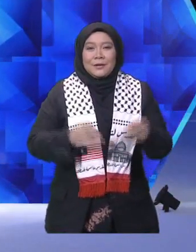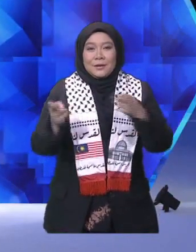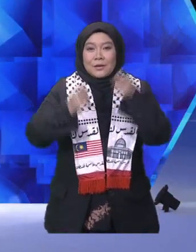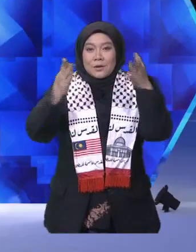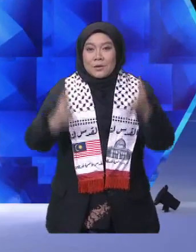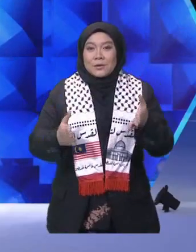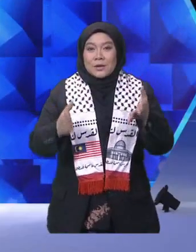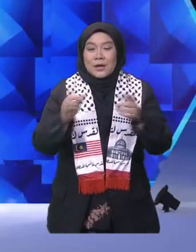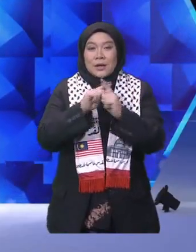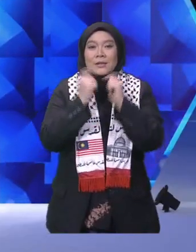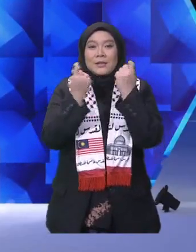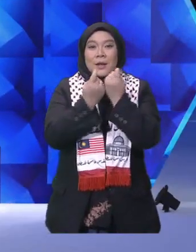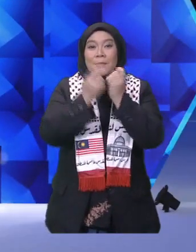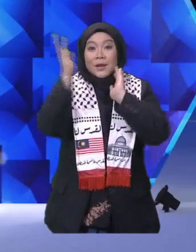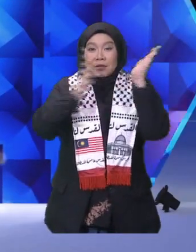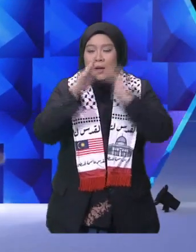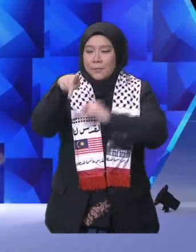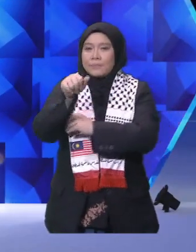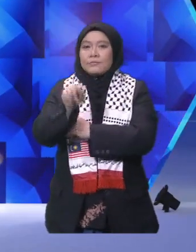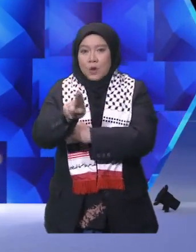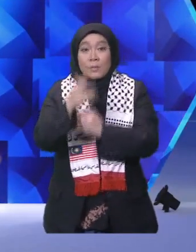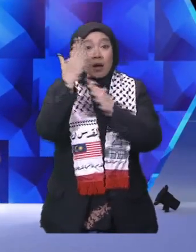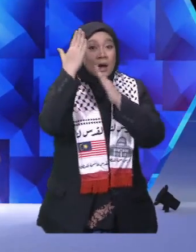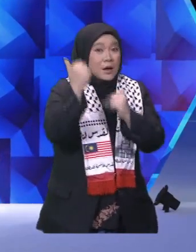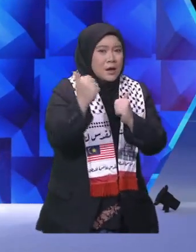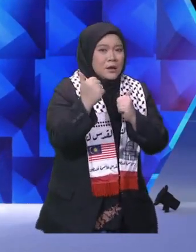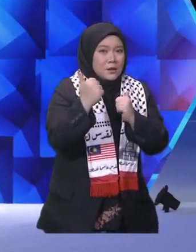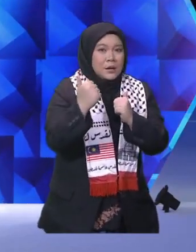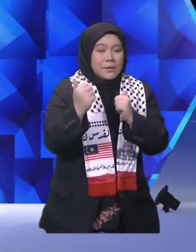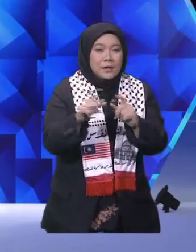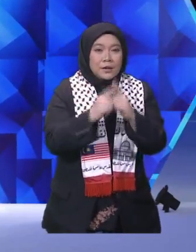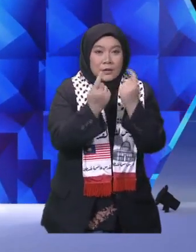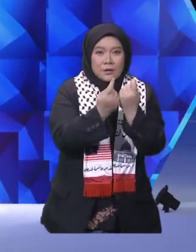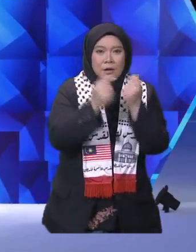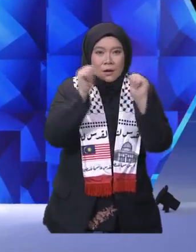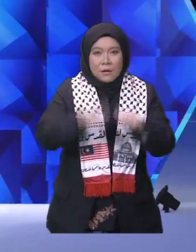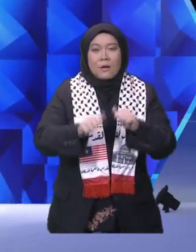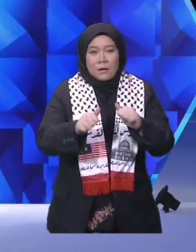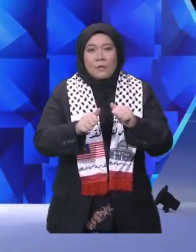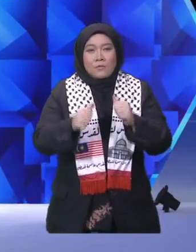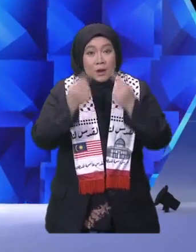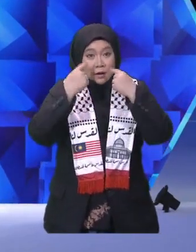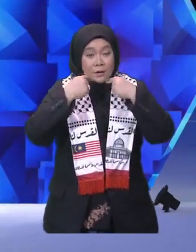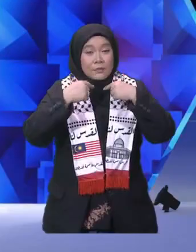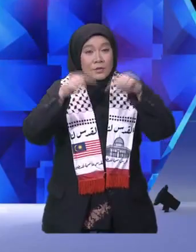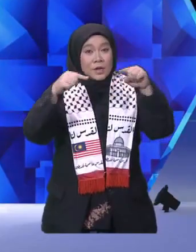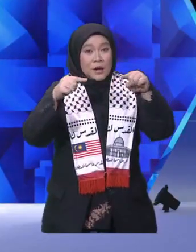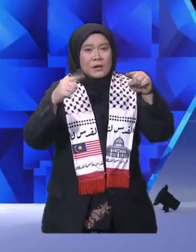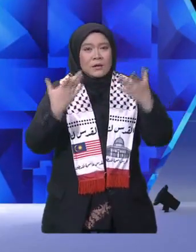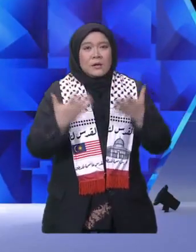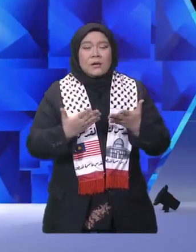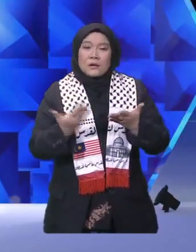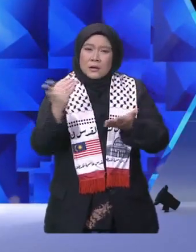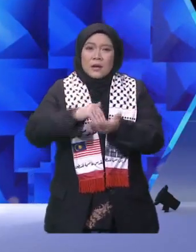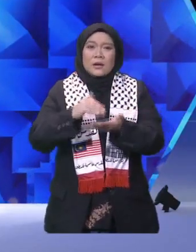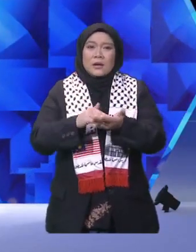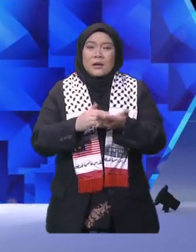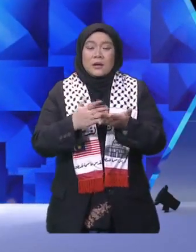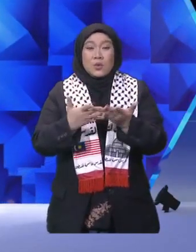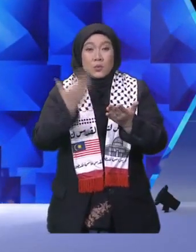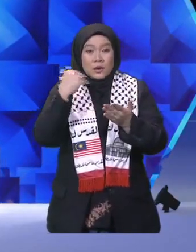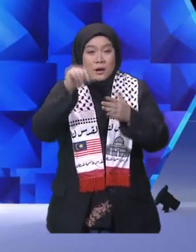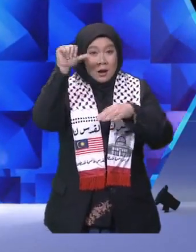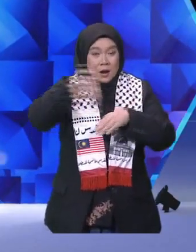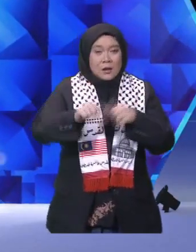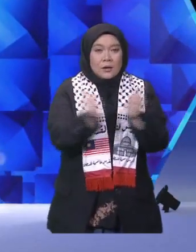Pengendali Harimau Malaya Pau Marti Vicente berharap anak buahnya mampu menebus kekecewaan tewas kepada New Zealand bulan lalu dengan kemenangan bertemu Laos